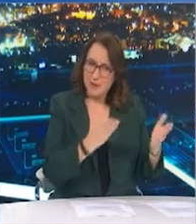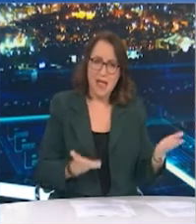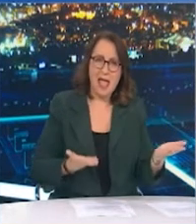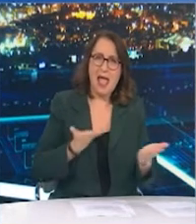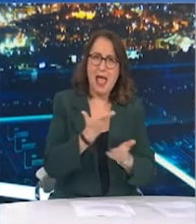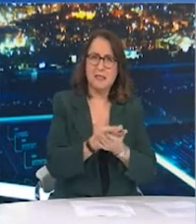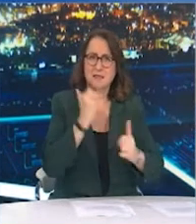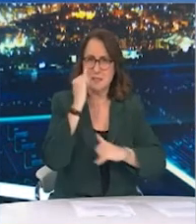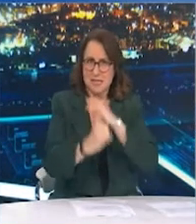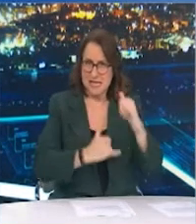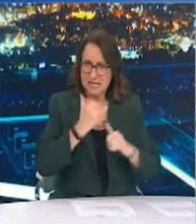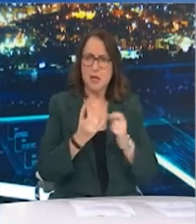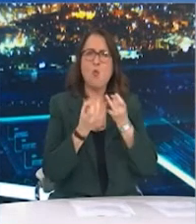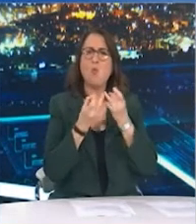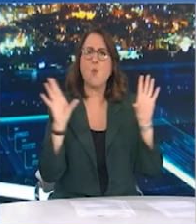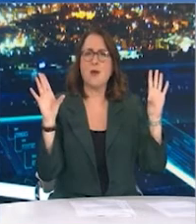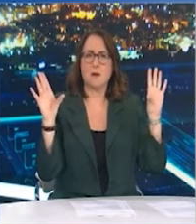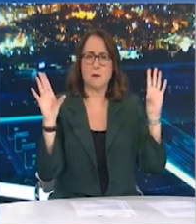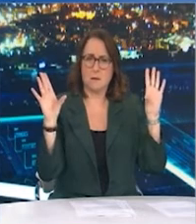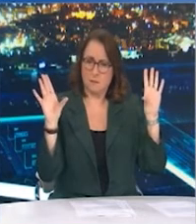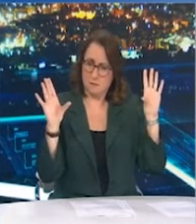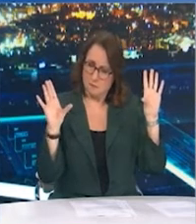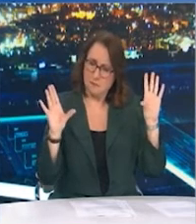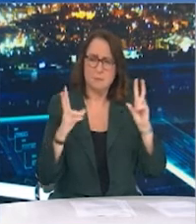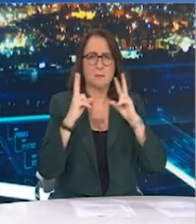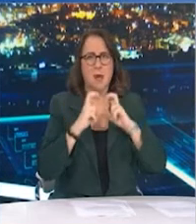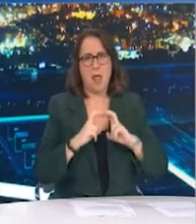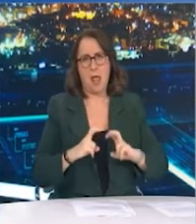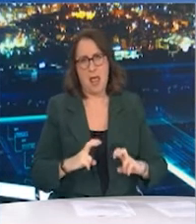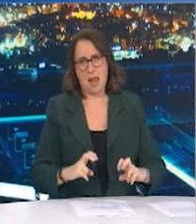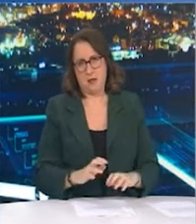νέα πλατφόρμα που έχει δημιουργηθεί για το σκοπό αυτό, που είναι